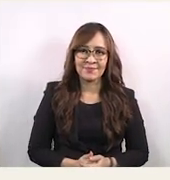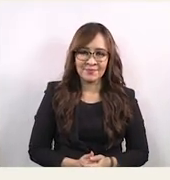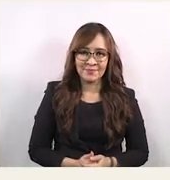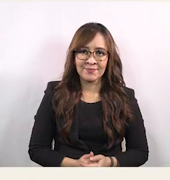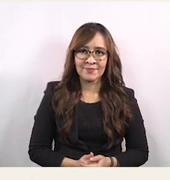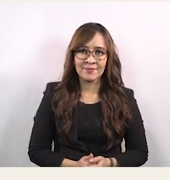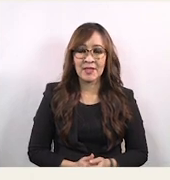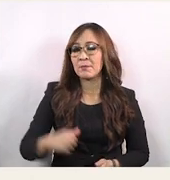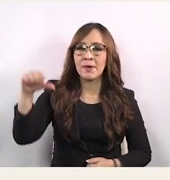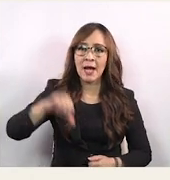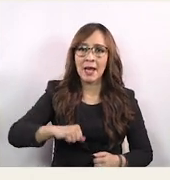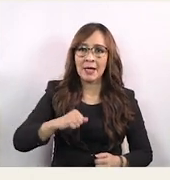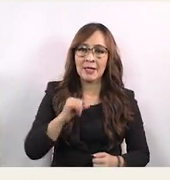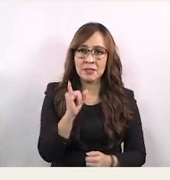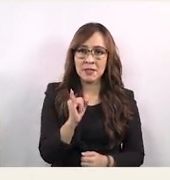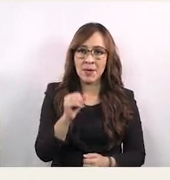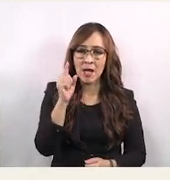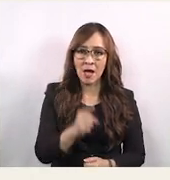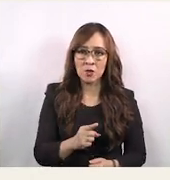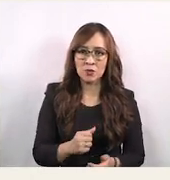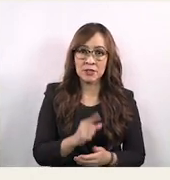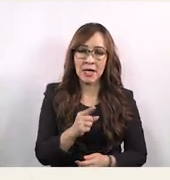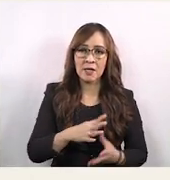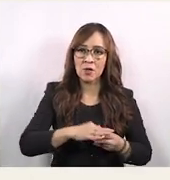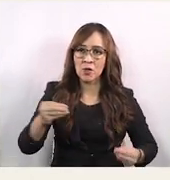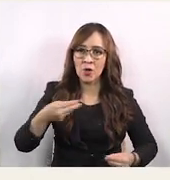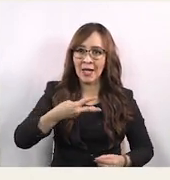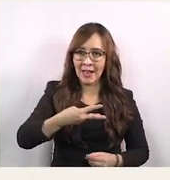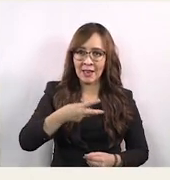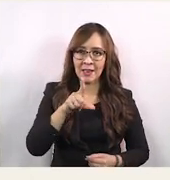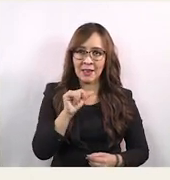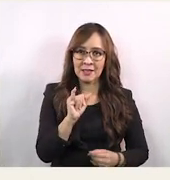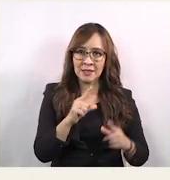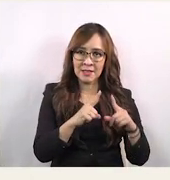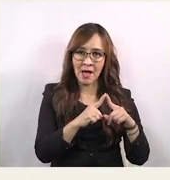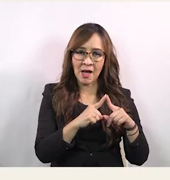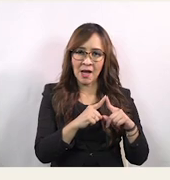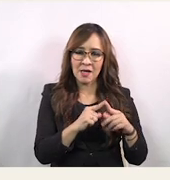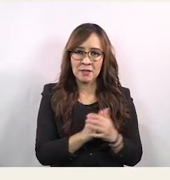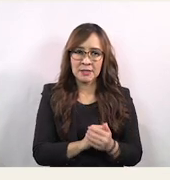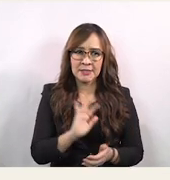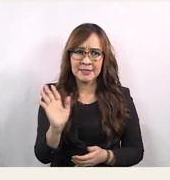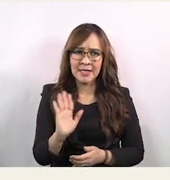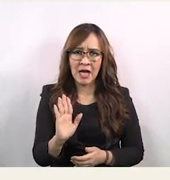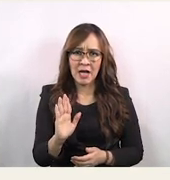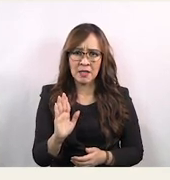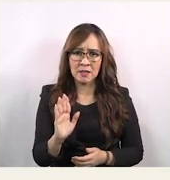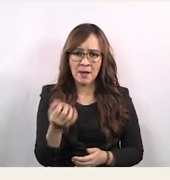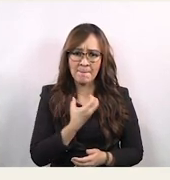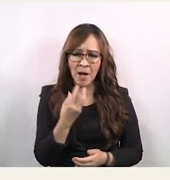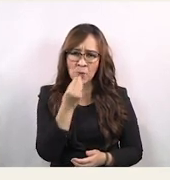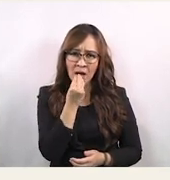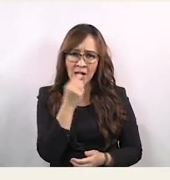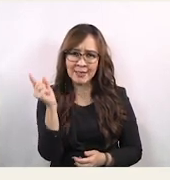depan mengalahkan isebel harus dengan rohili Hai hal itu jangan mau makan dari